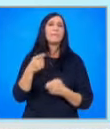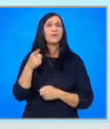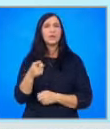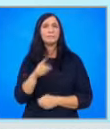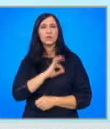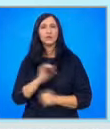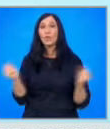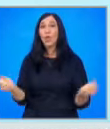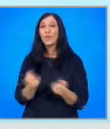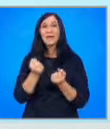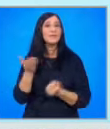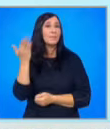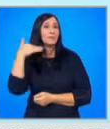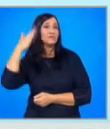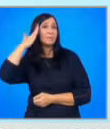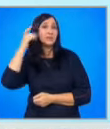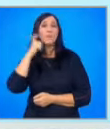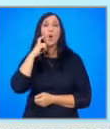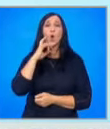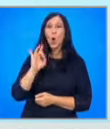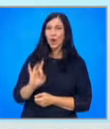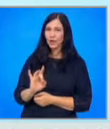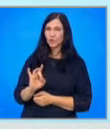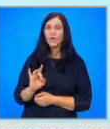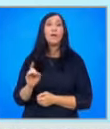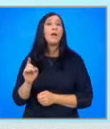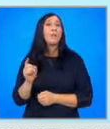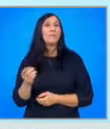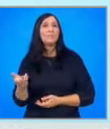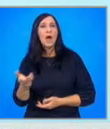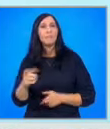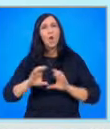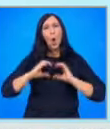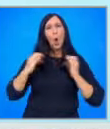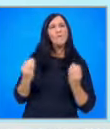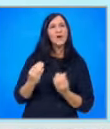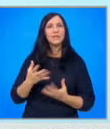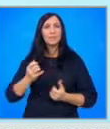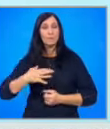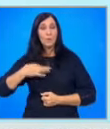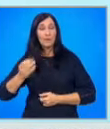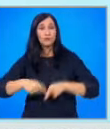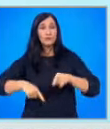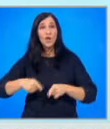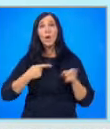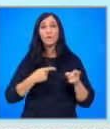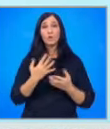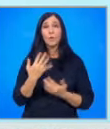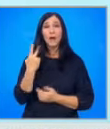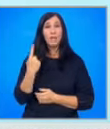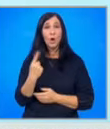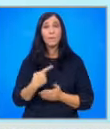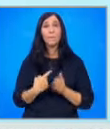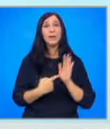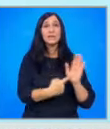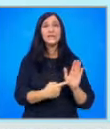са резултат от действията на бившия министър Бойко Рашков. На конференция за безопасността на движението обвинител номер 1 представи